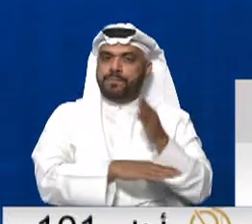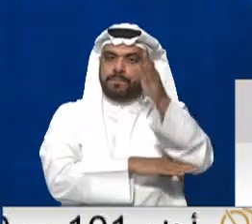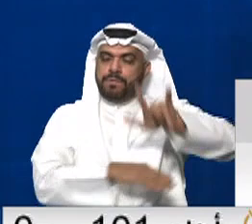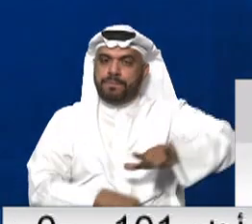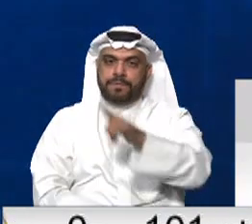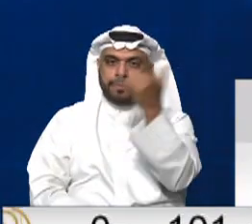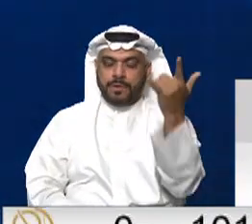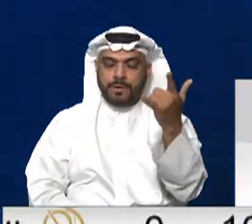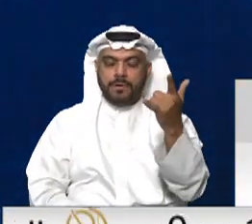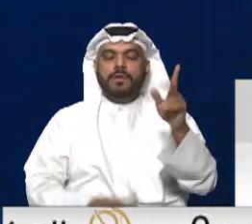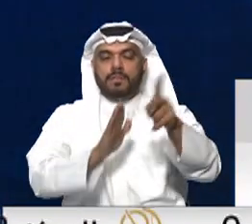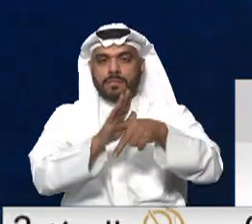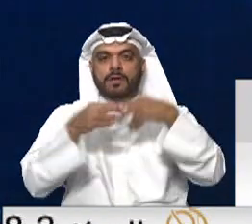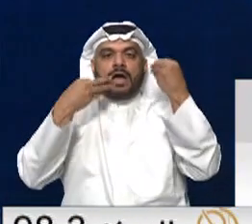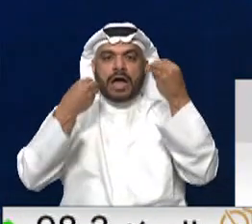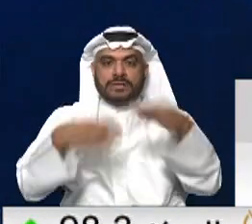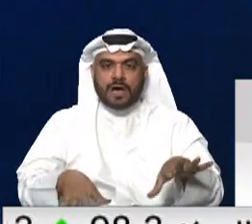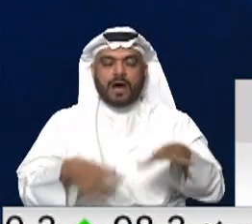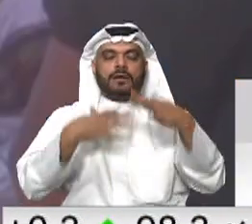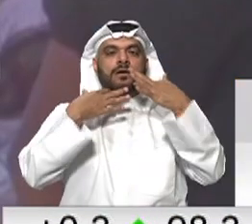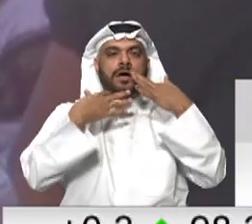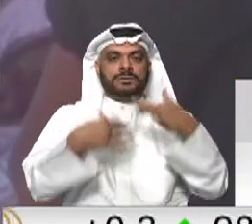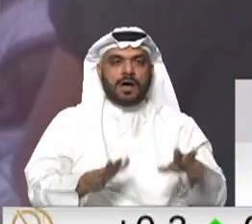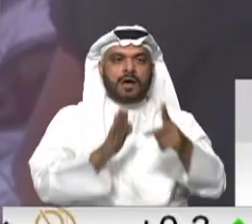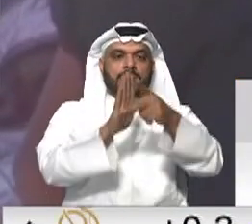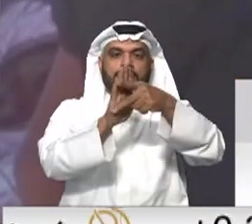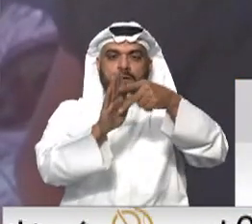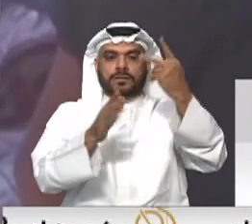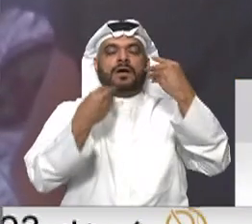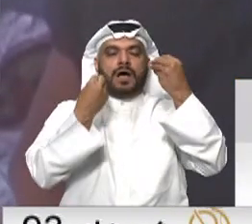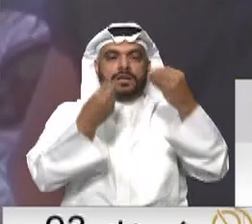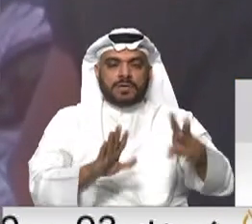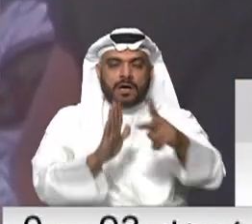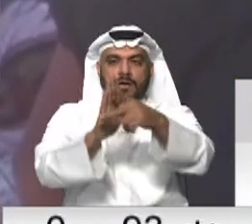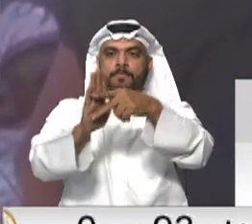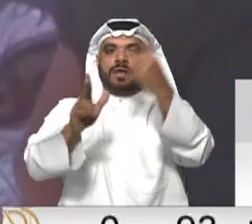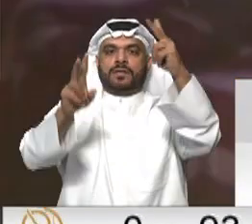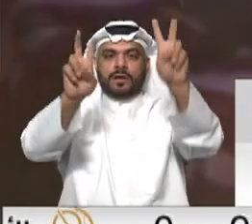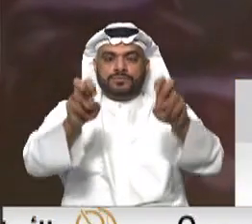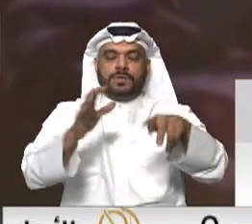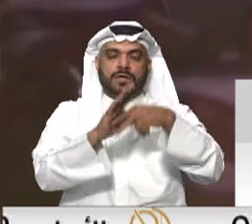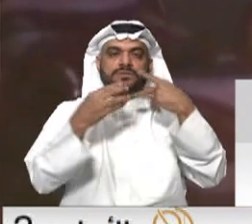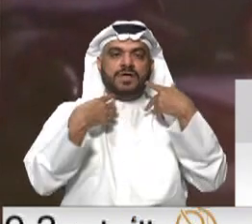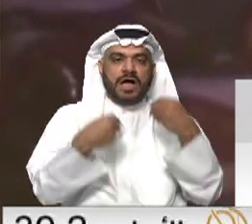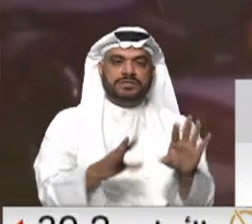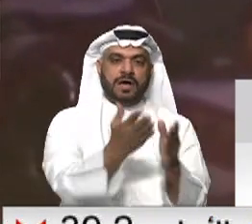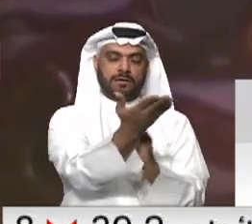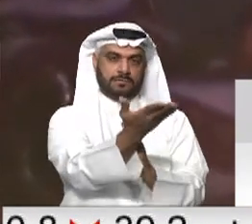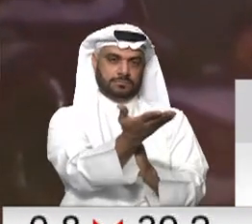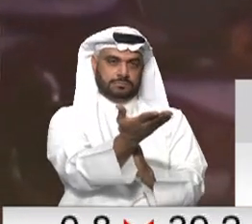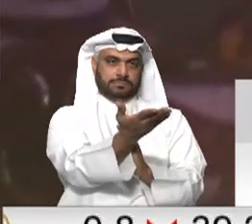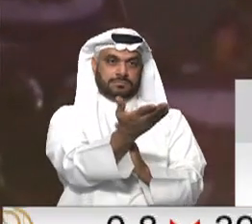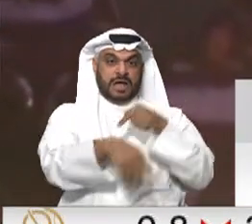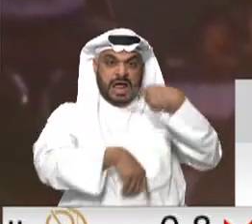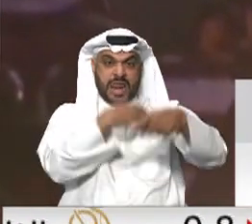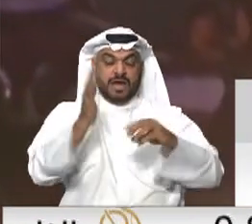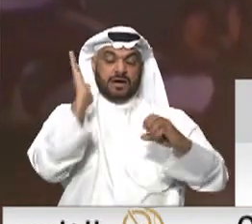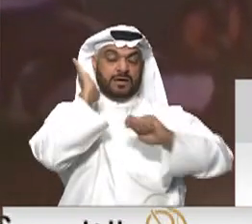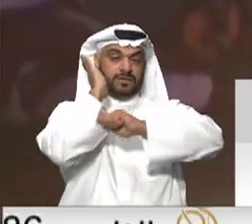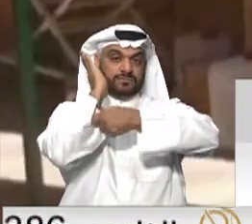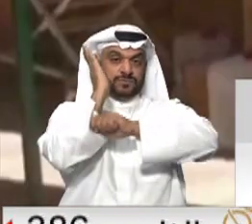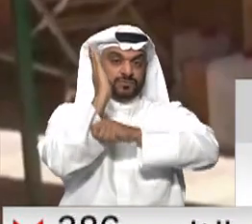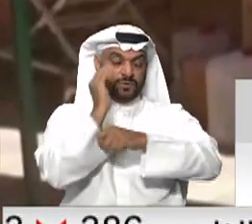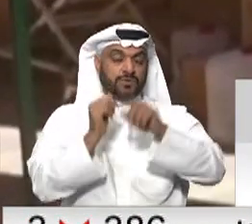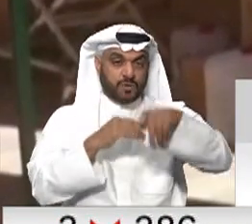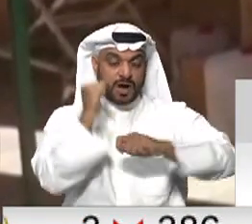المناطق، منها منطقة شمال بحري الحلفاية الكدر ومنطقة غرب أم درمان،